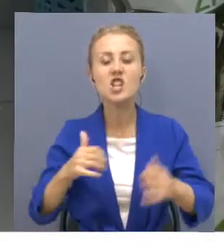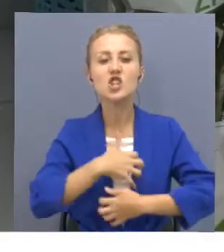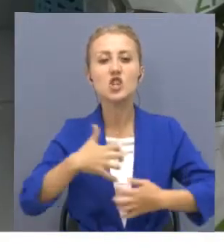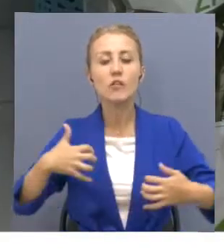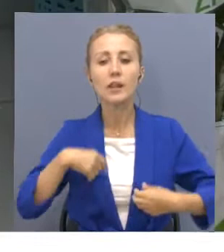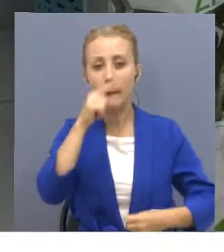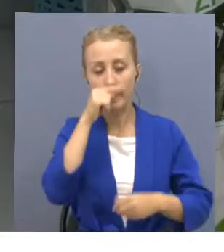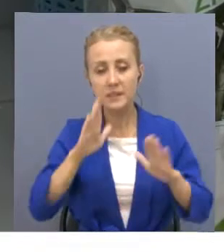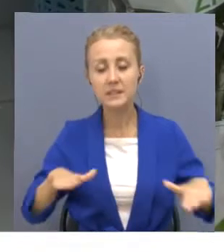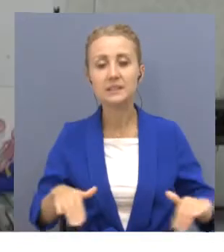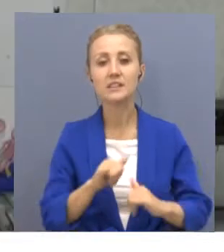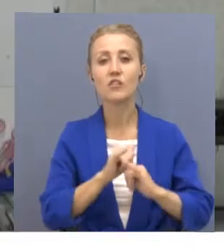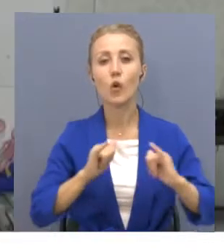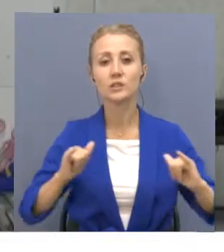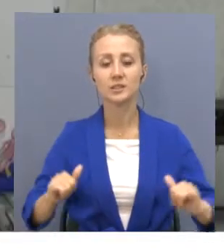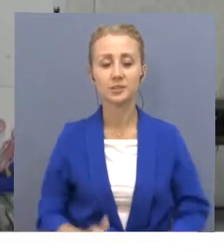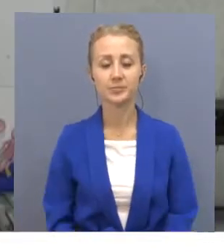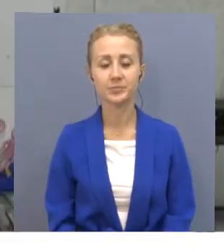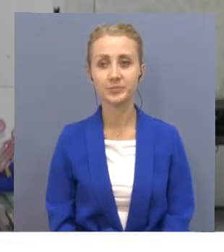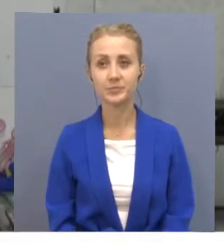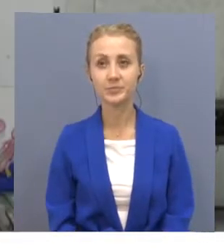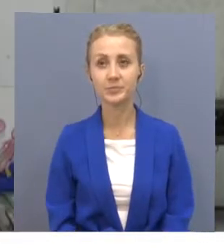и птицеводства.